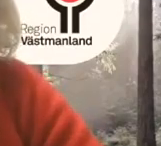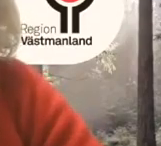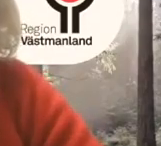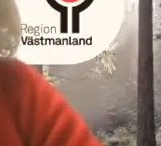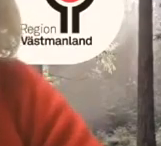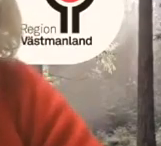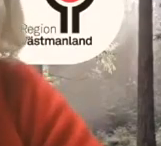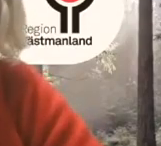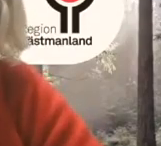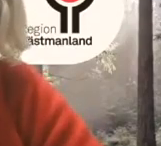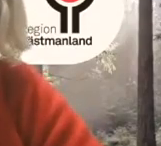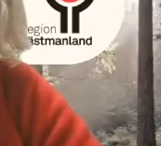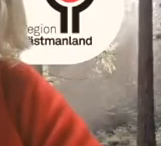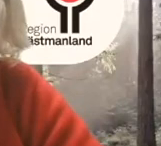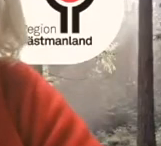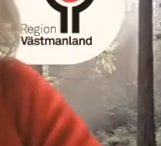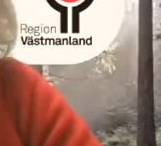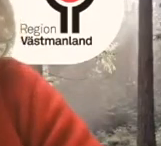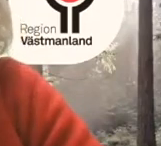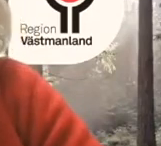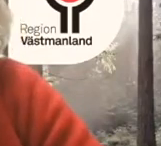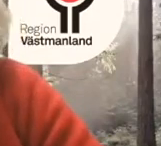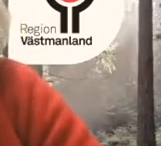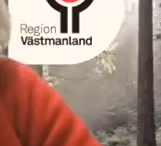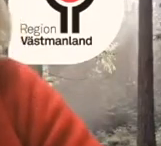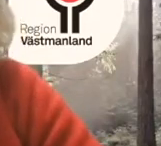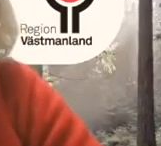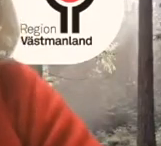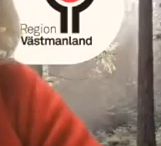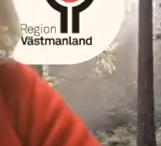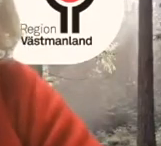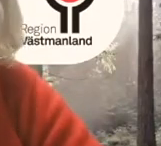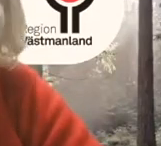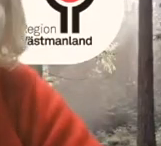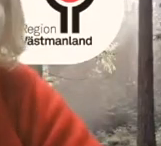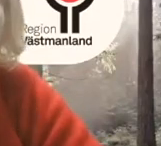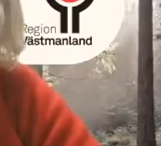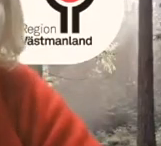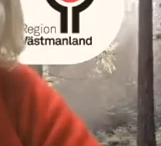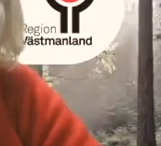Tack så mycket. Tack så mycket.